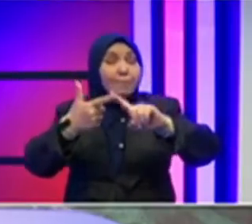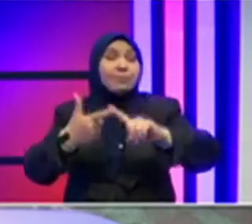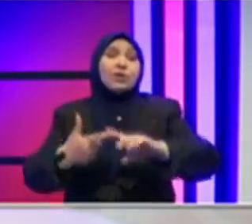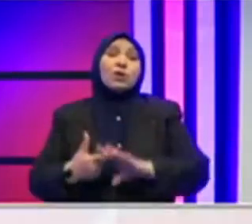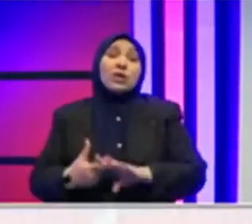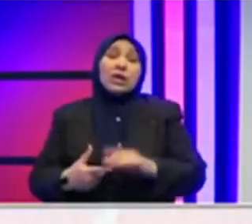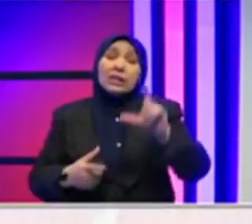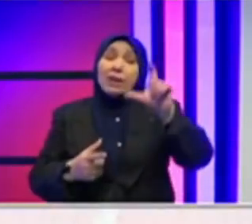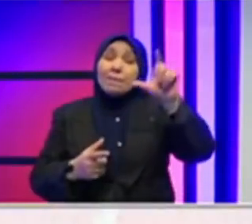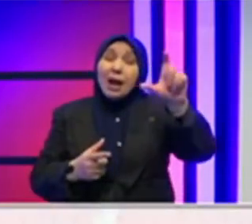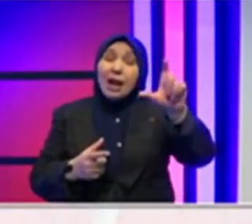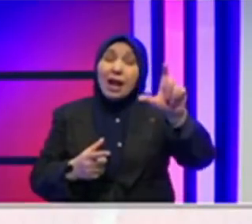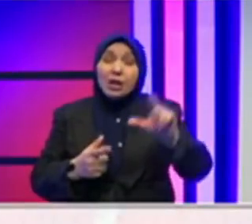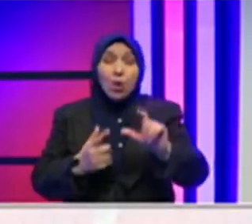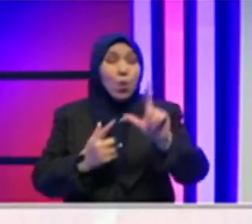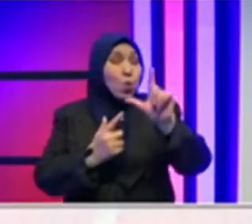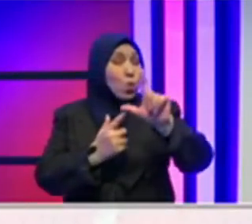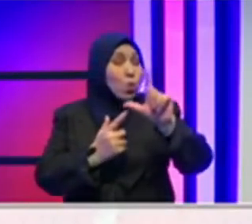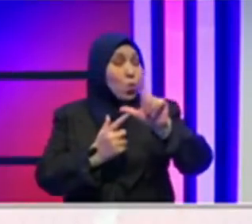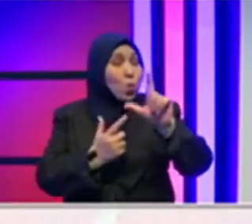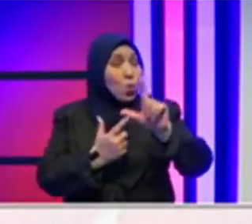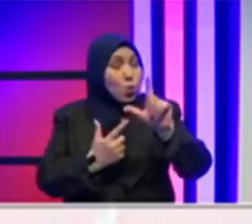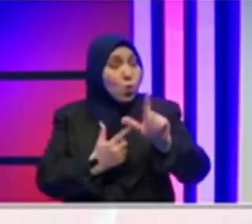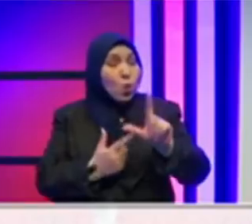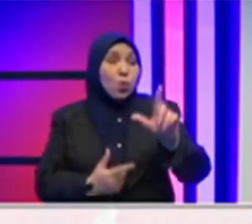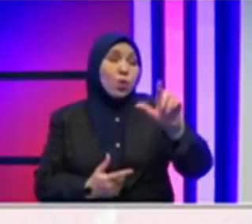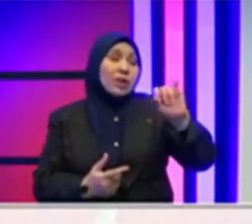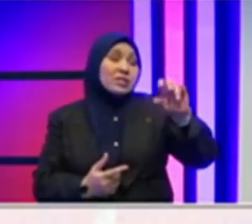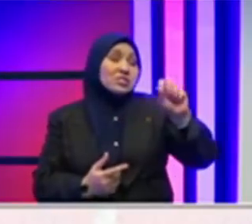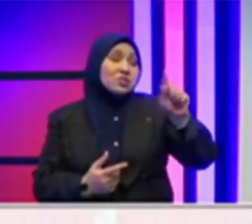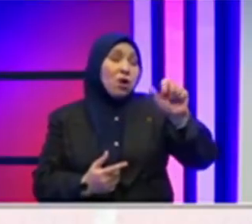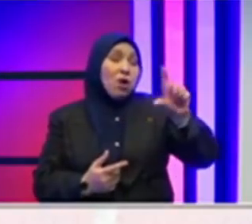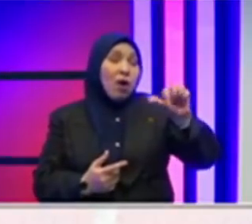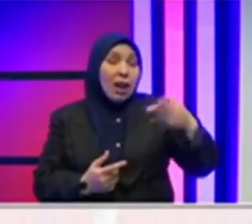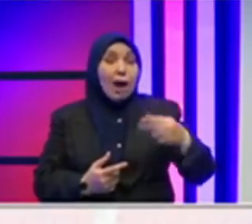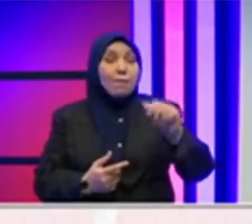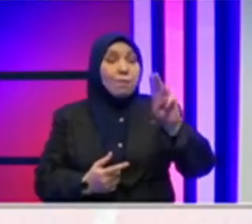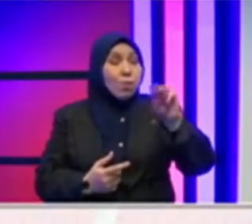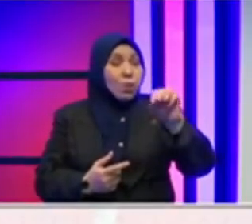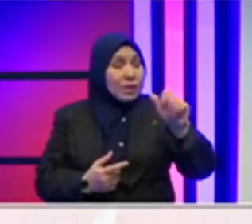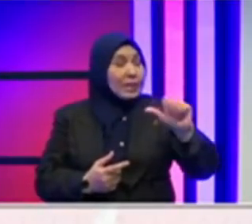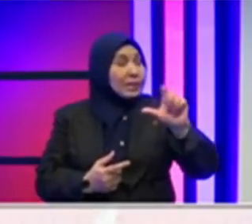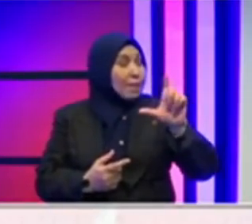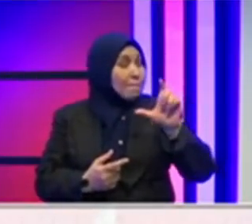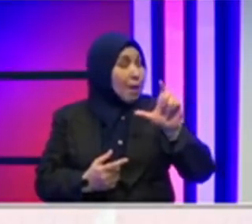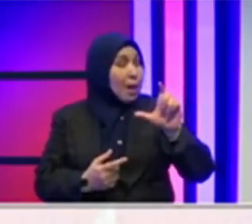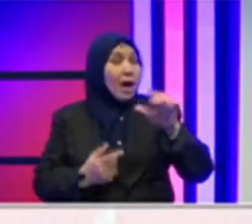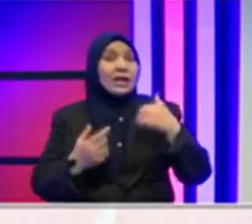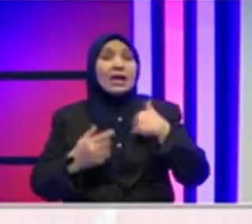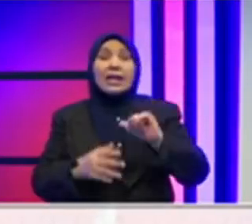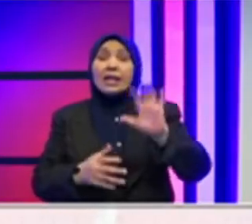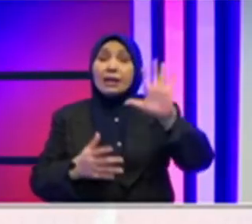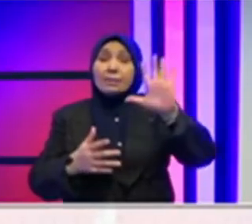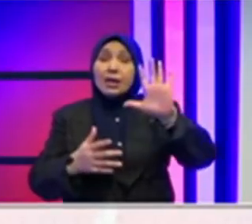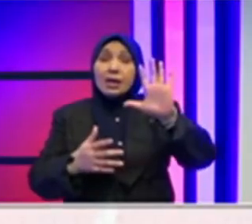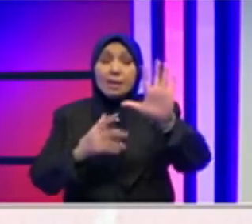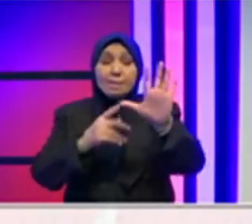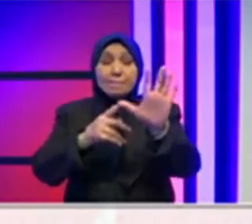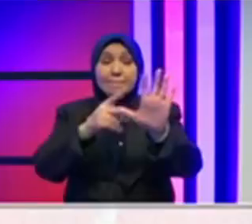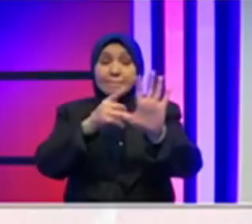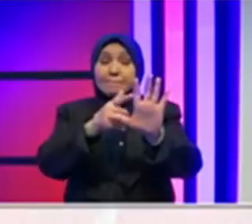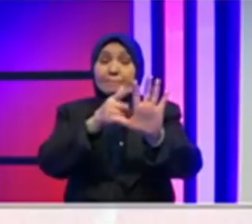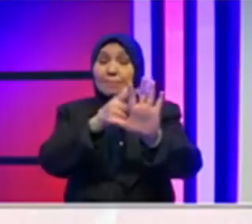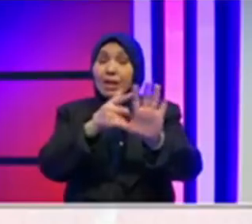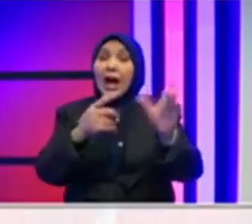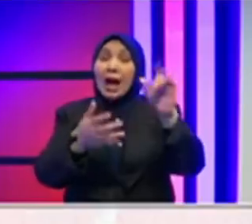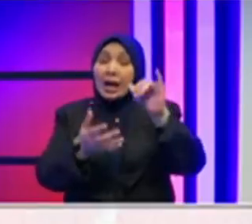huruf mufakhamah ataupun isti'la, iaitu huruf mufakhamah ataupun tebal ada 5 martabat. Iaitu hari